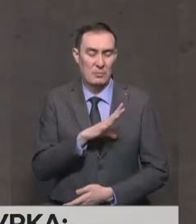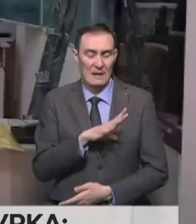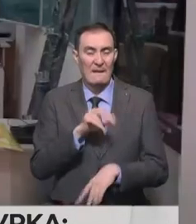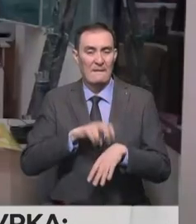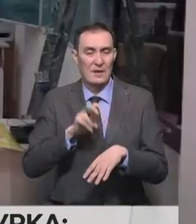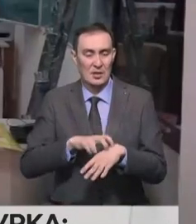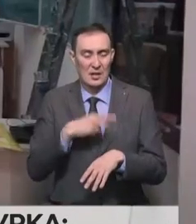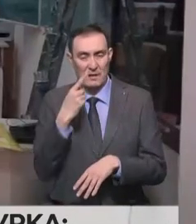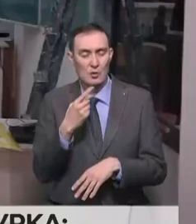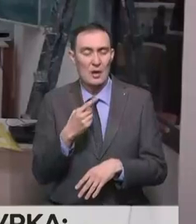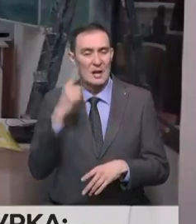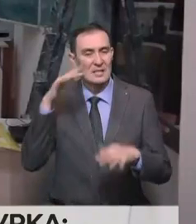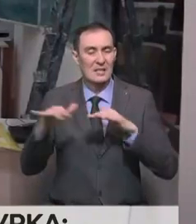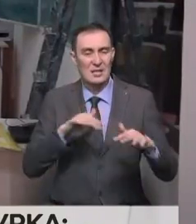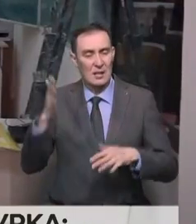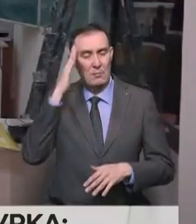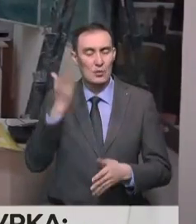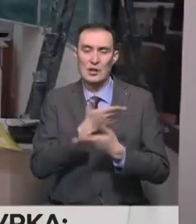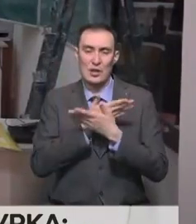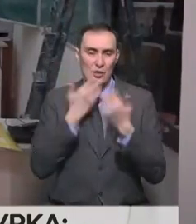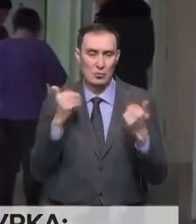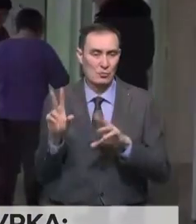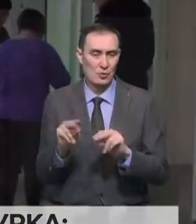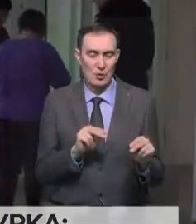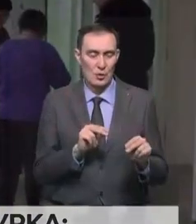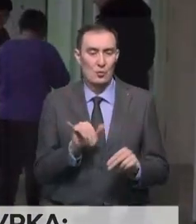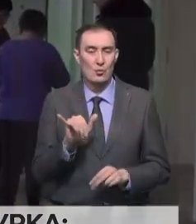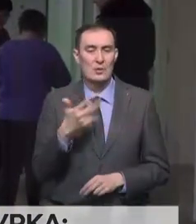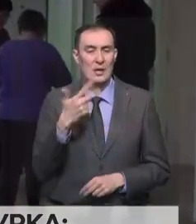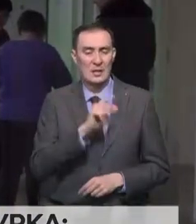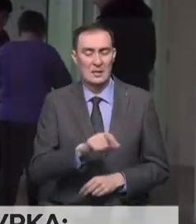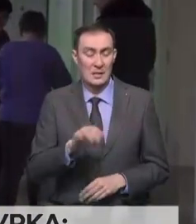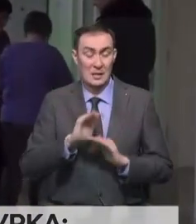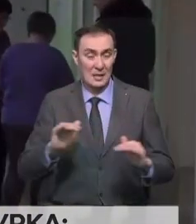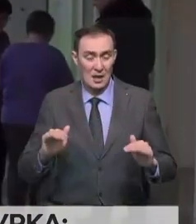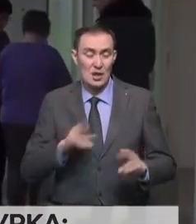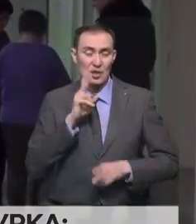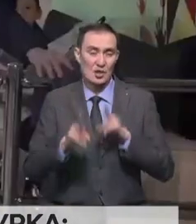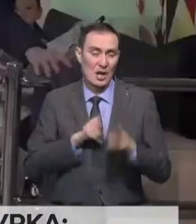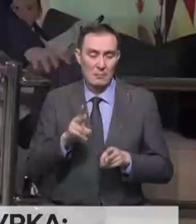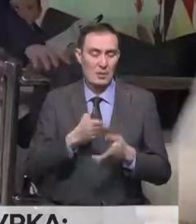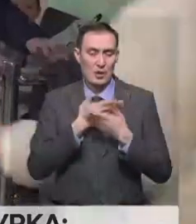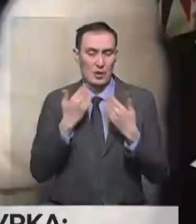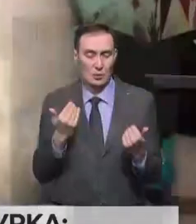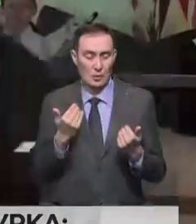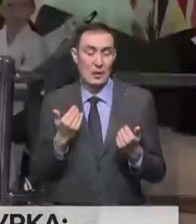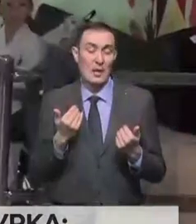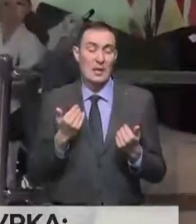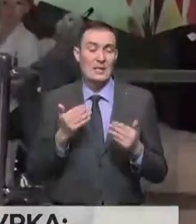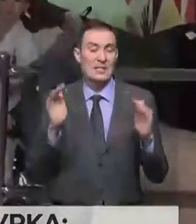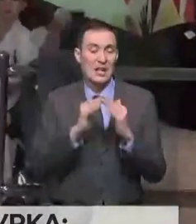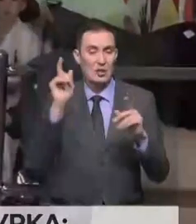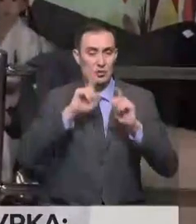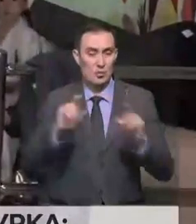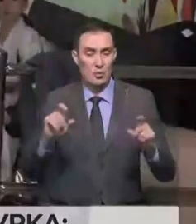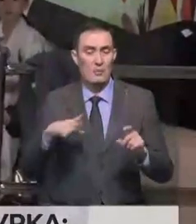Врачи исключили сотрясение головного мозга у всех троих пострадавших детей. Жалоб на состояние здоровья нет. Отмечу, здание